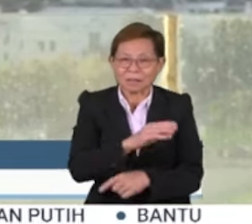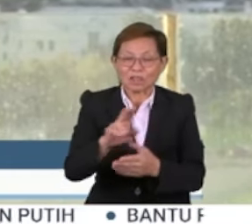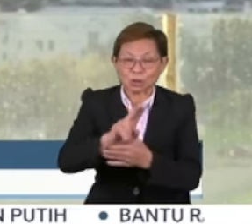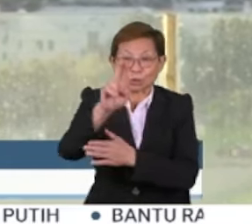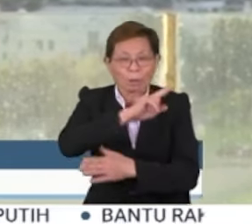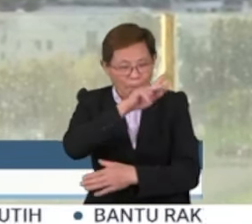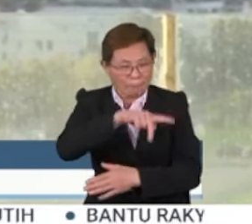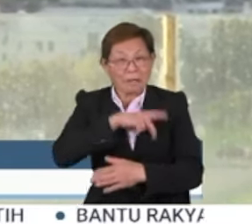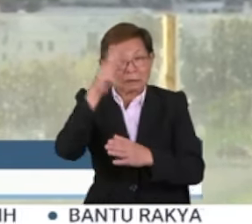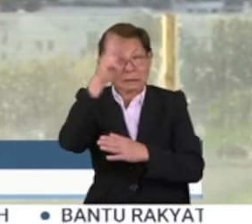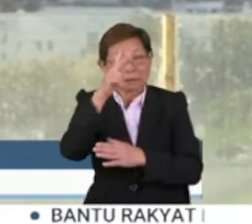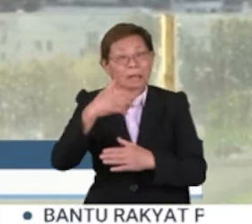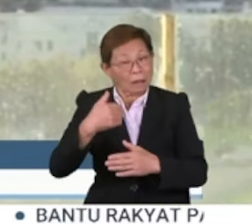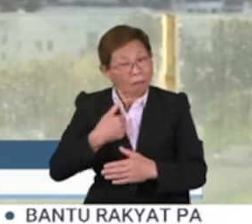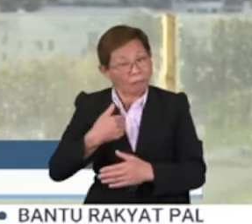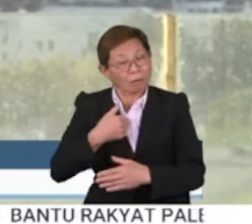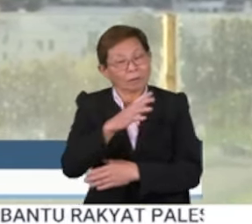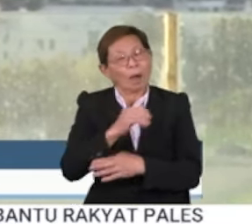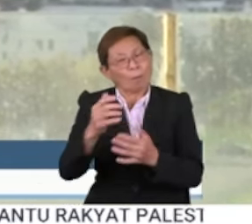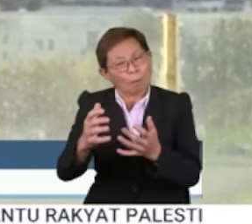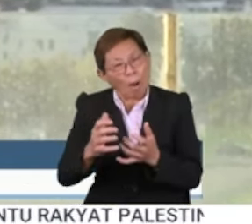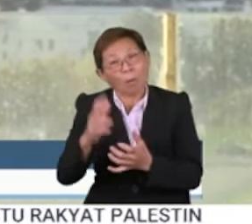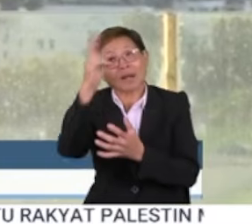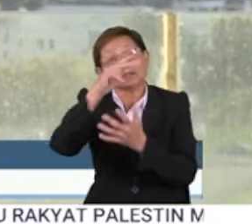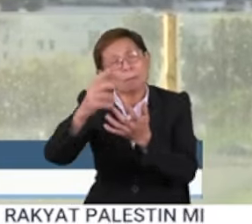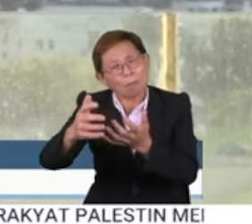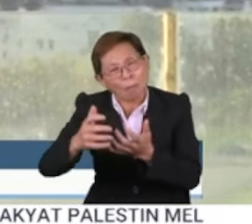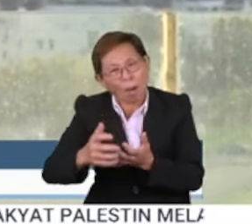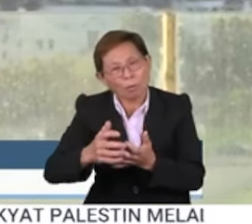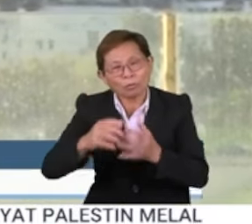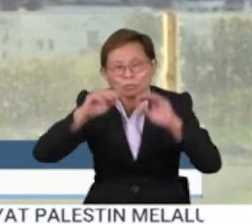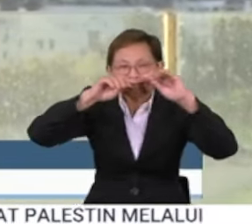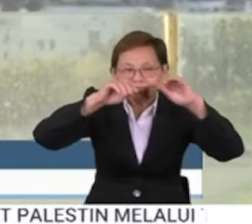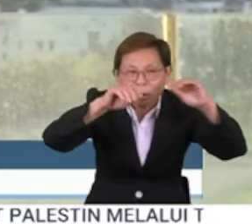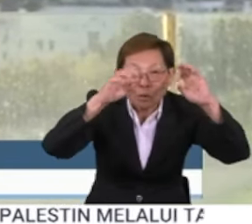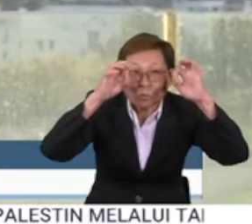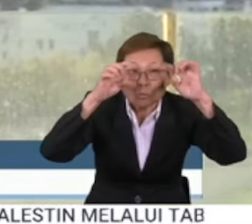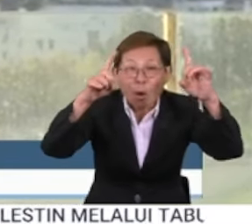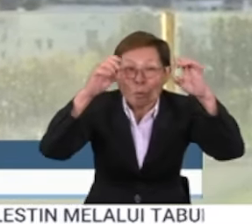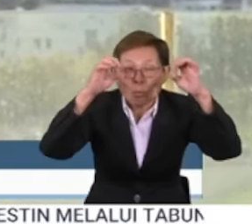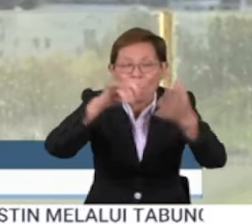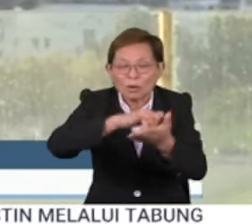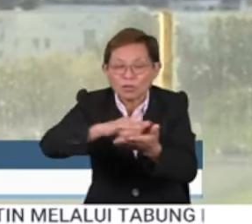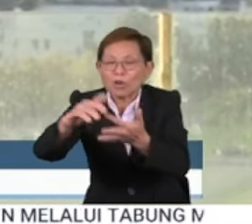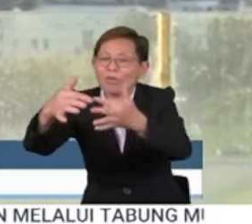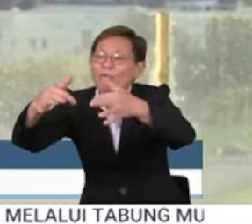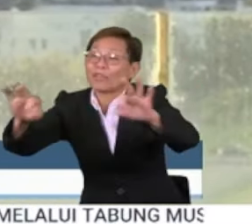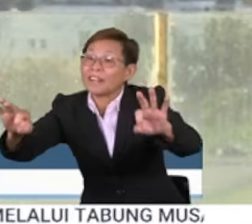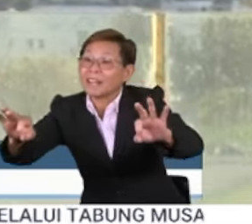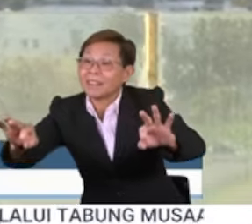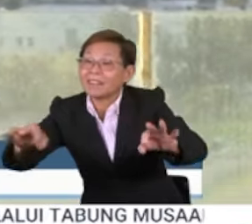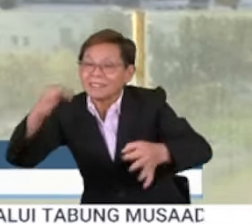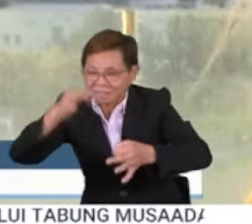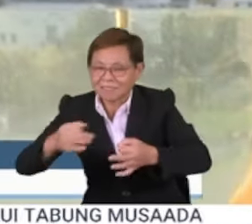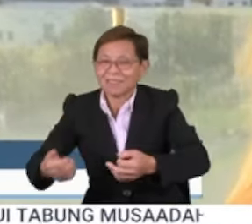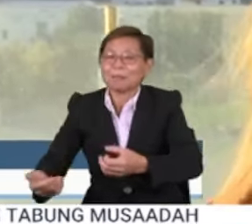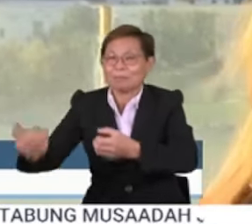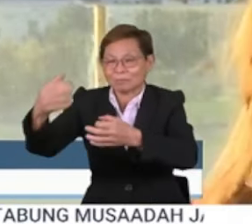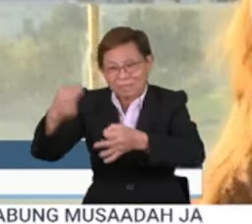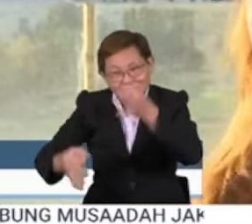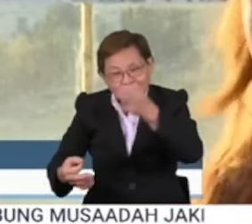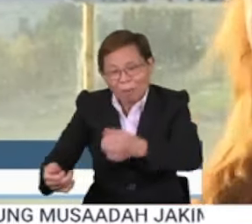yang dimiliki oleh kerajaan, dan hasrat kerajaan untuk memberi pendidikan atau yuran percuma jika mereka berpeluang